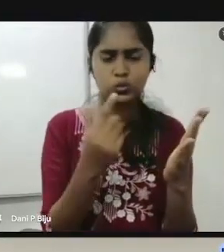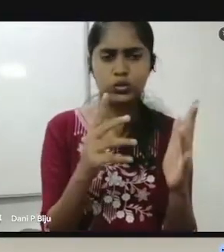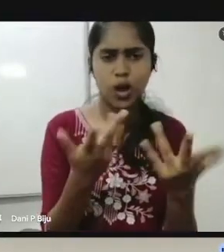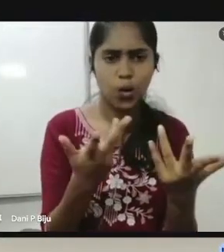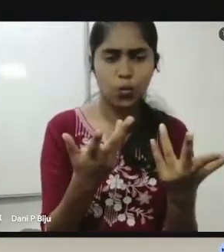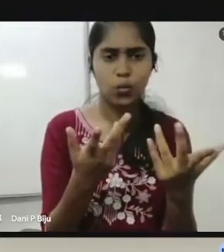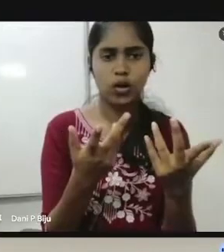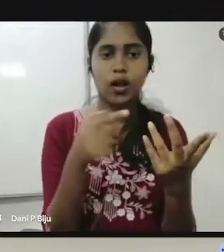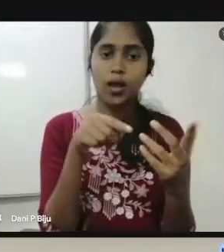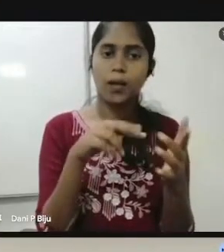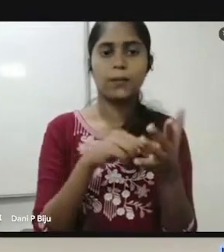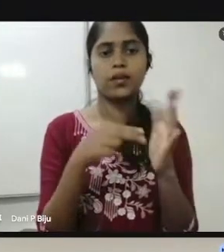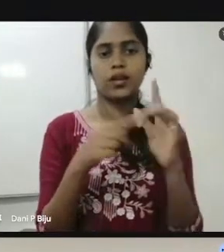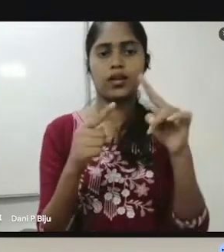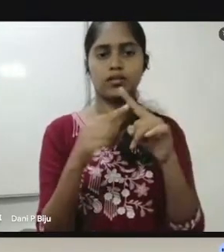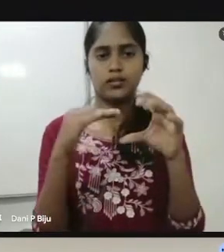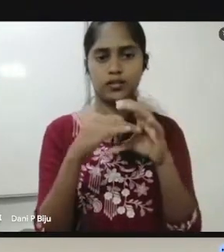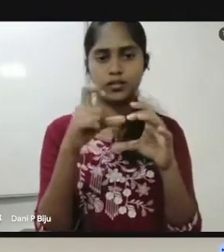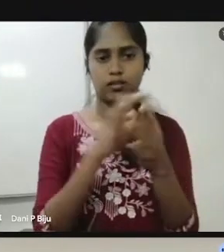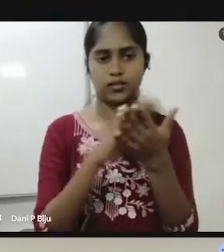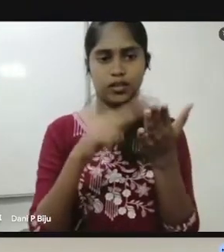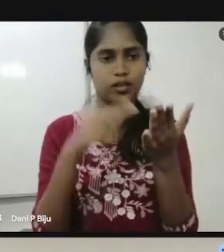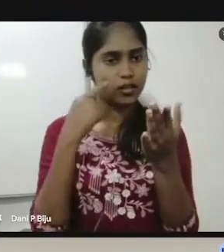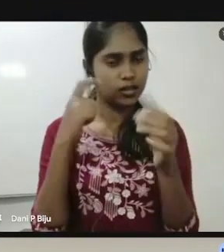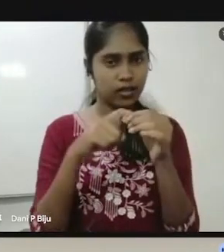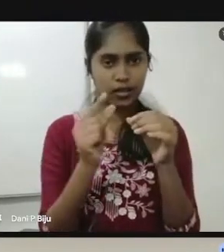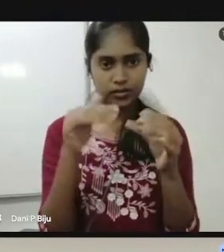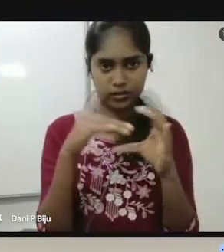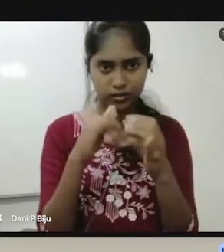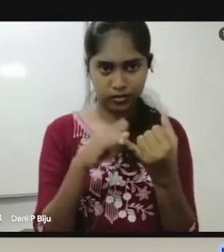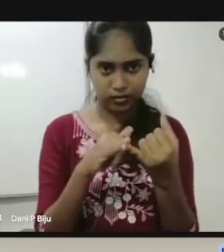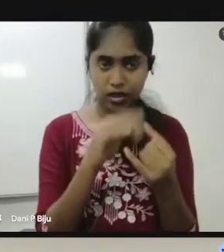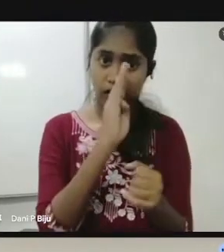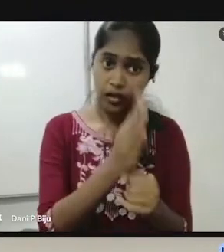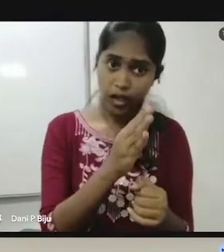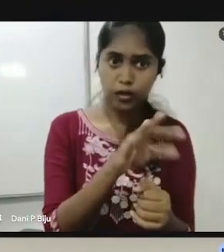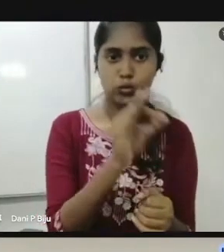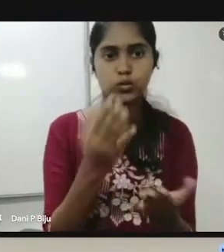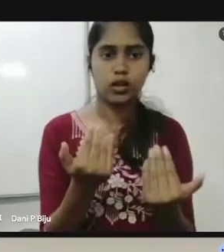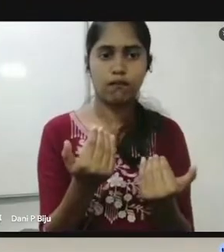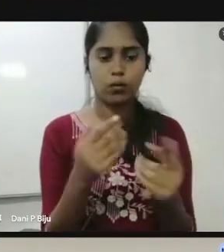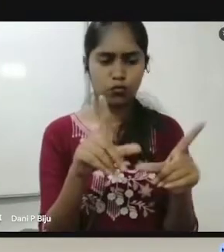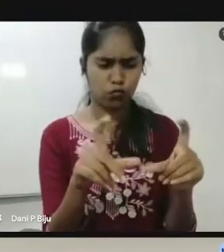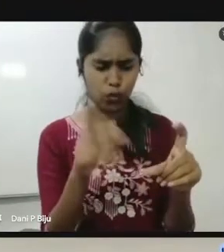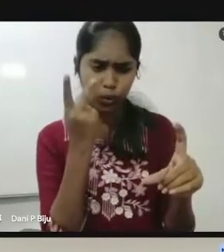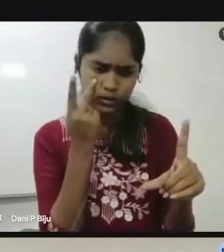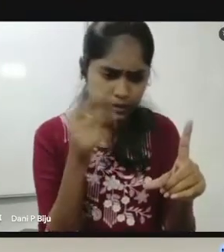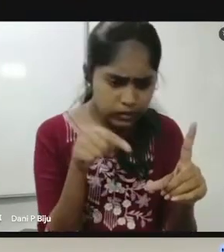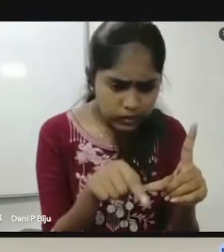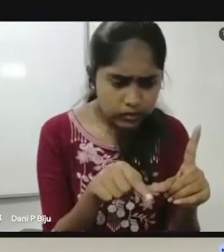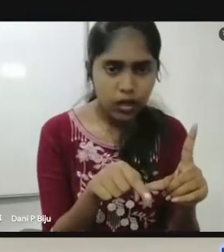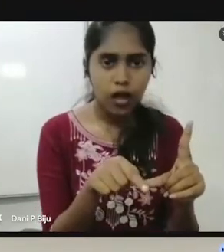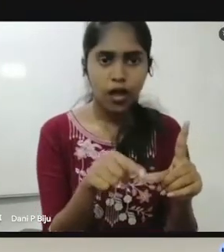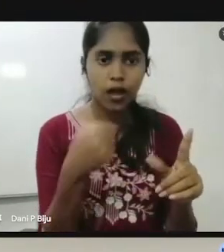ഫോർ എക്സാമ്പിൾ നമുക്കിപ്പോ ഡയറക്ട് സെലക്ഷൻ ടെക്നീക്സ് എന്ന് വെച്ചാൽ നിങ്ങൾ ചിത്രത്തിൽ കാണുമ്പോൾ ഇപ്പൊ ആ സിമ്പിളിലേക്ക്